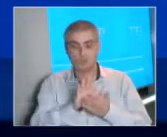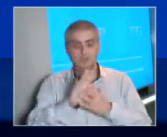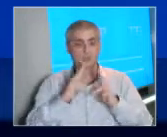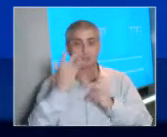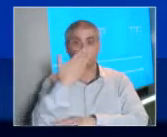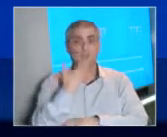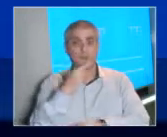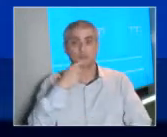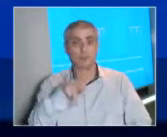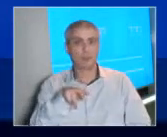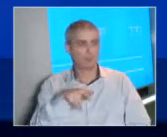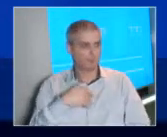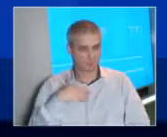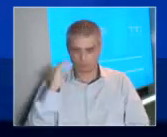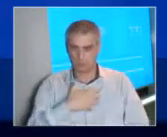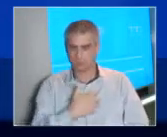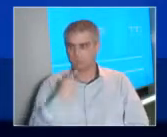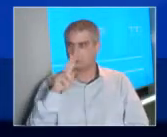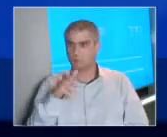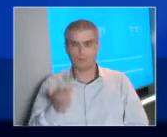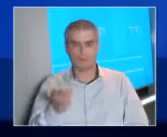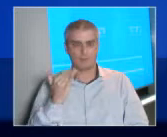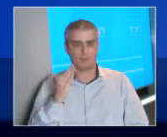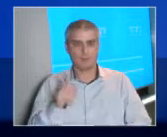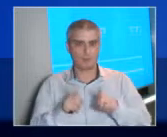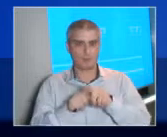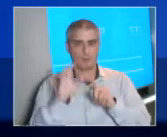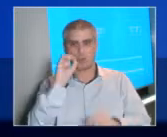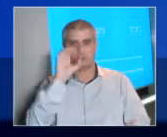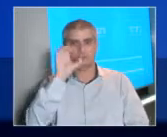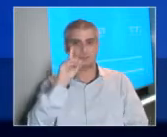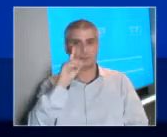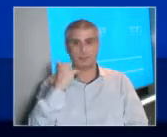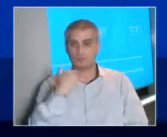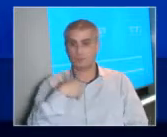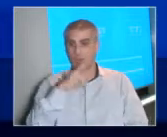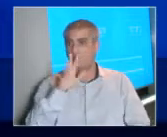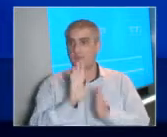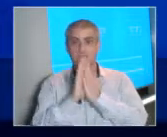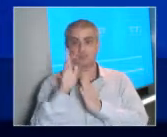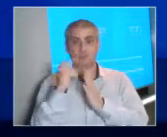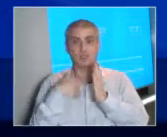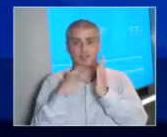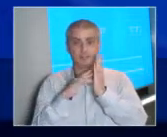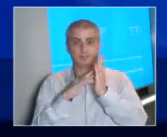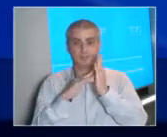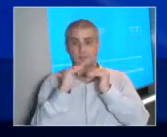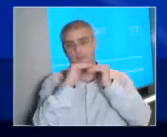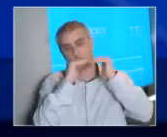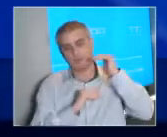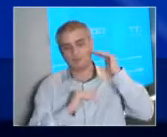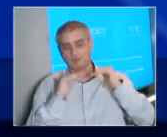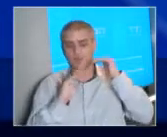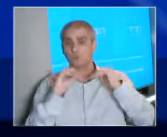של מדינת ישראל בשנת 2000, היינו פחות עשירים בשנת 2000, הייתה בערך כמו ה-OECD. אנחנו נמצאים ב-2019, אנחנו נמצאים הרבה מתחת